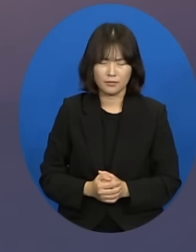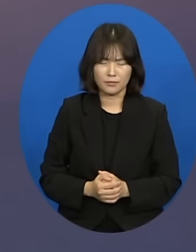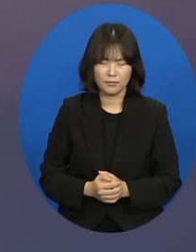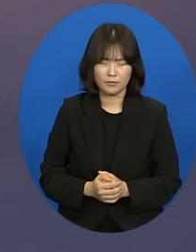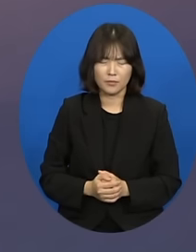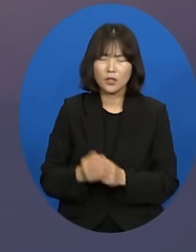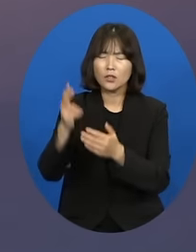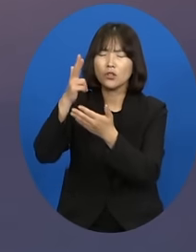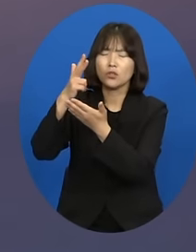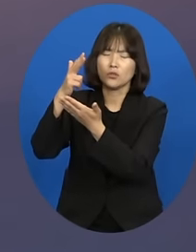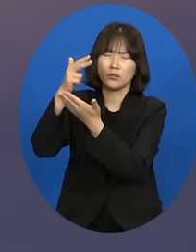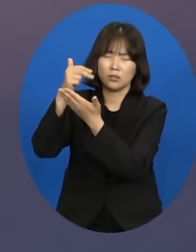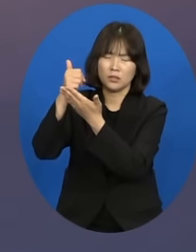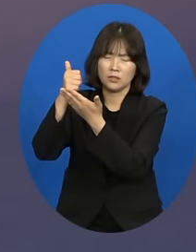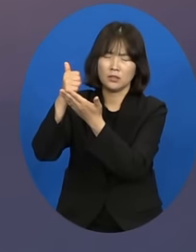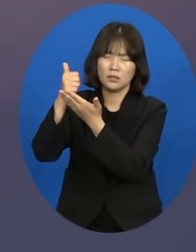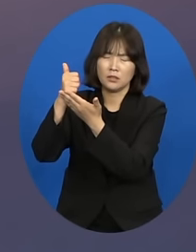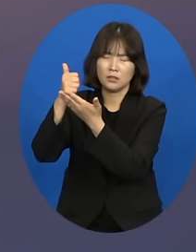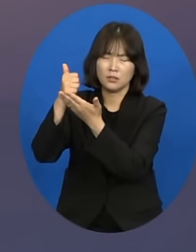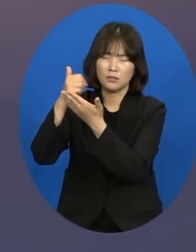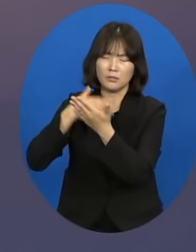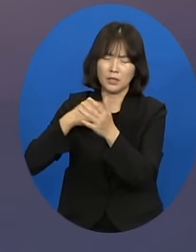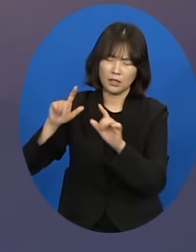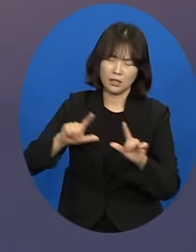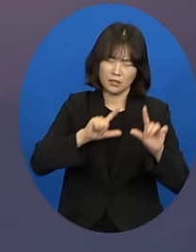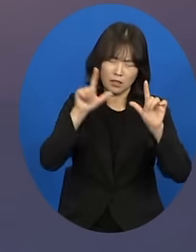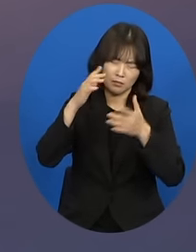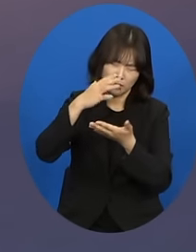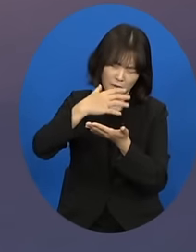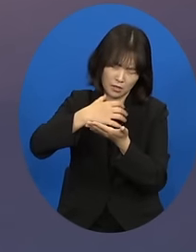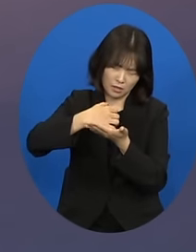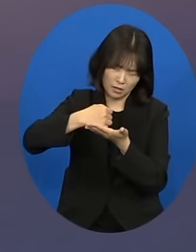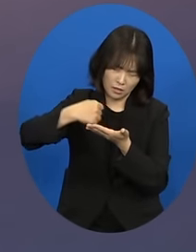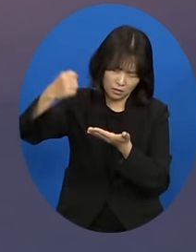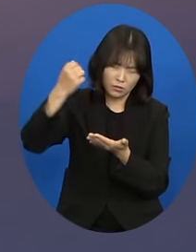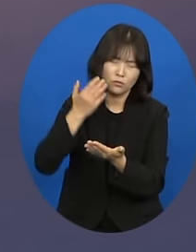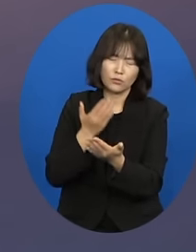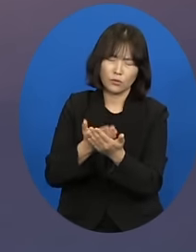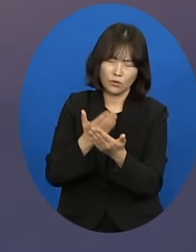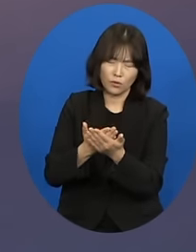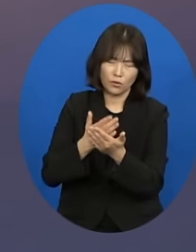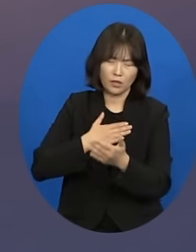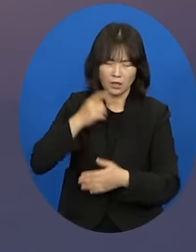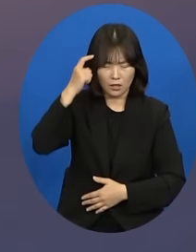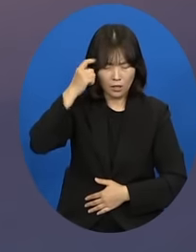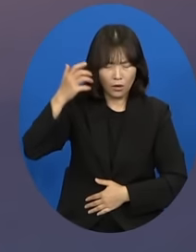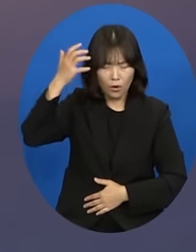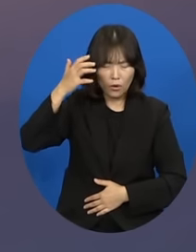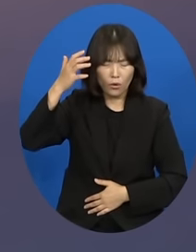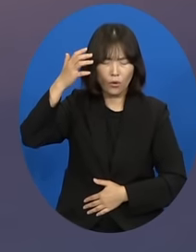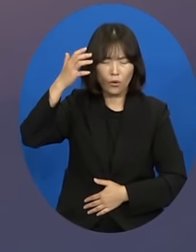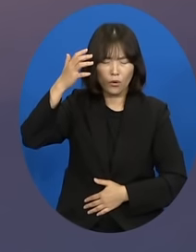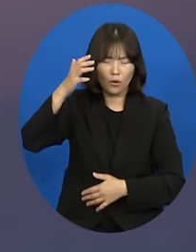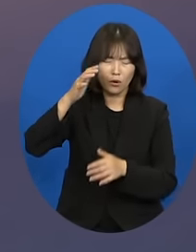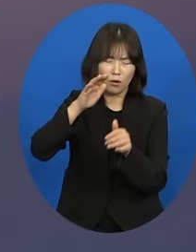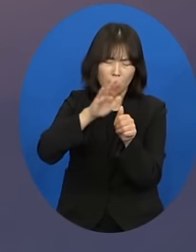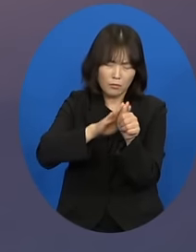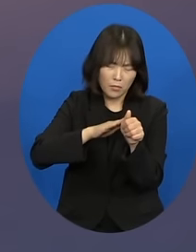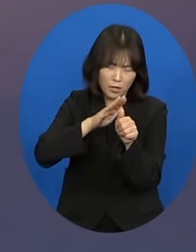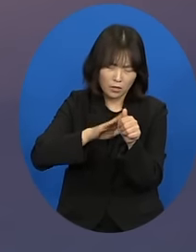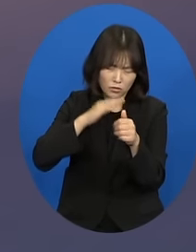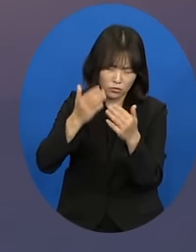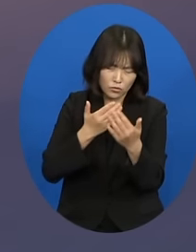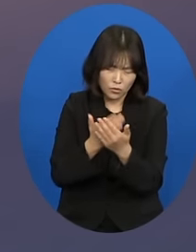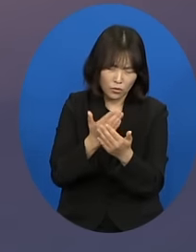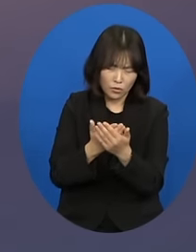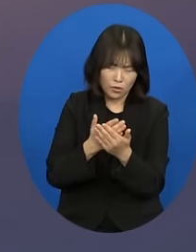주님, 내 삶을 받으소서. 내 영혼을 만져주소서. 내